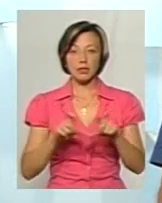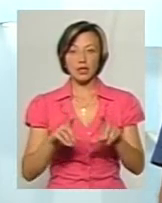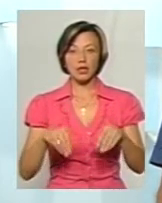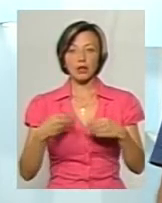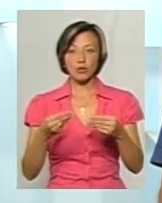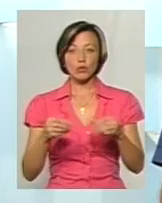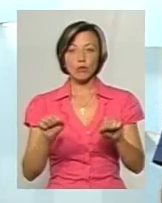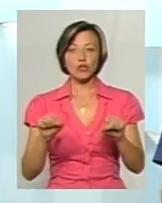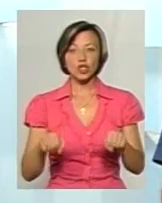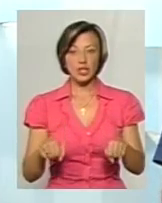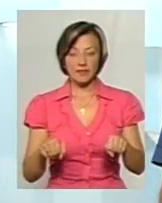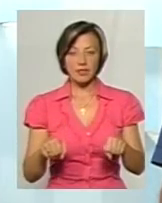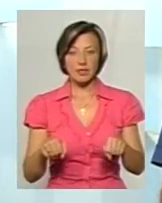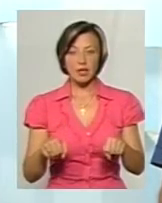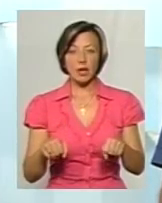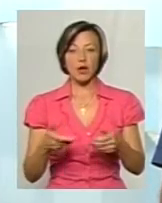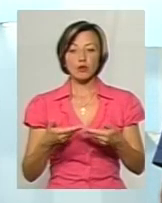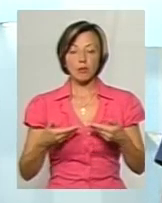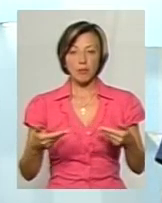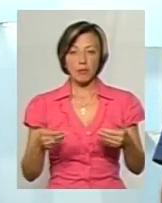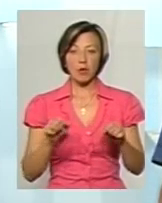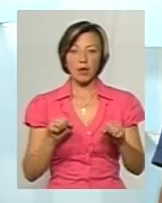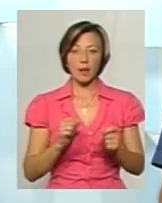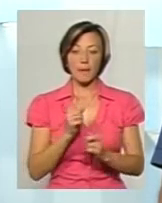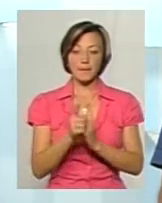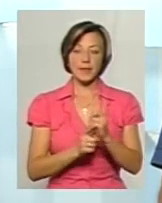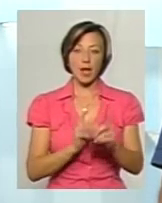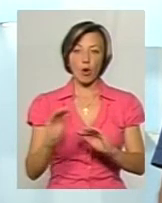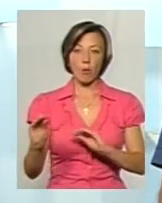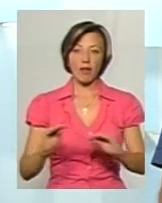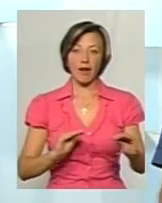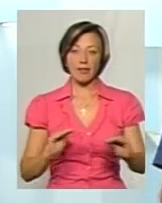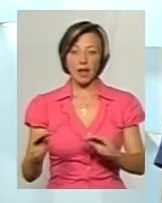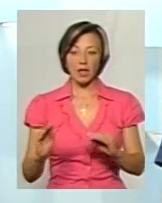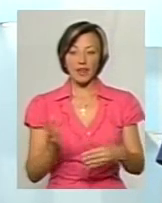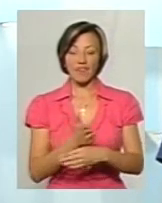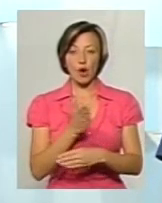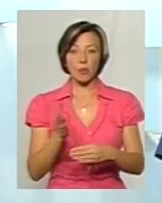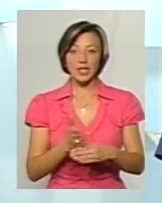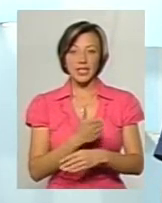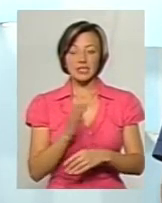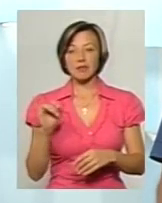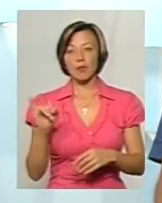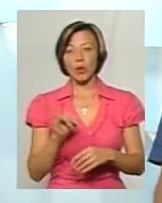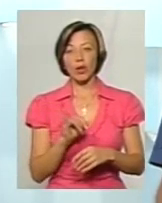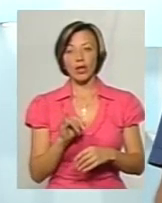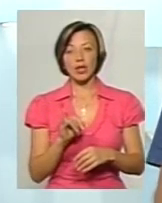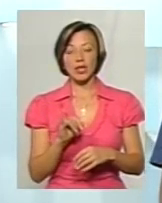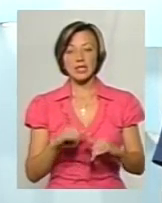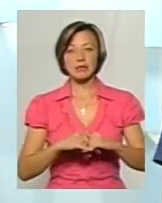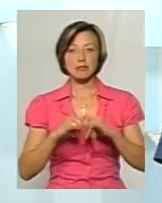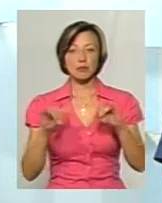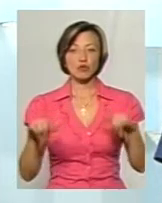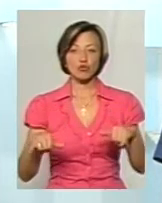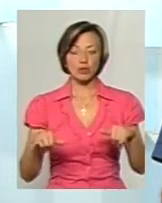дадуть можливість, щоб ми могли і переобладнати виробництво, і